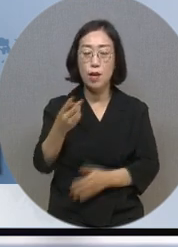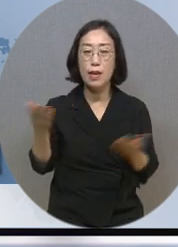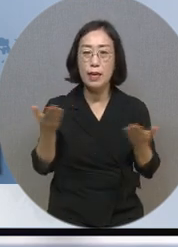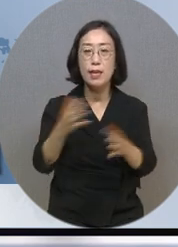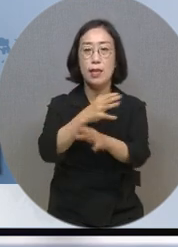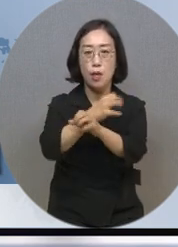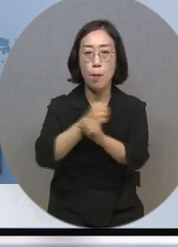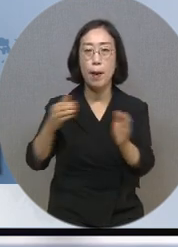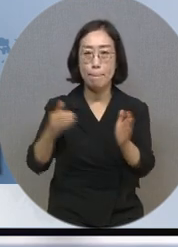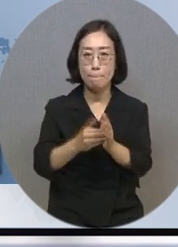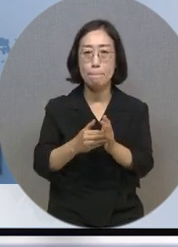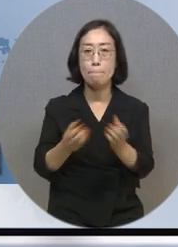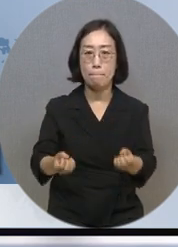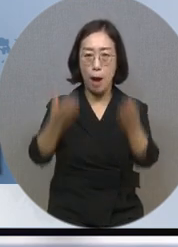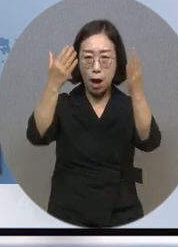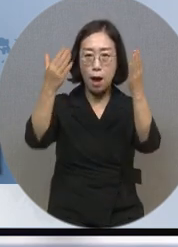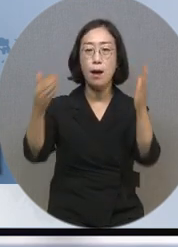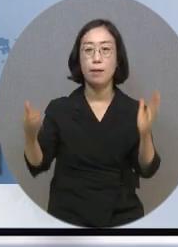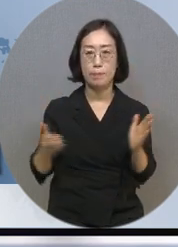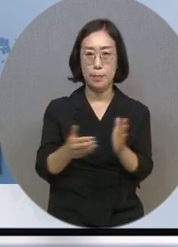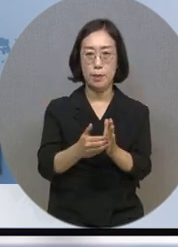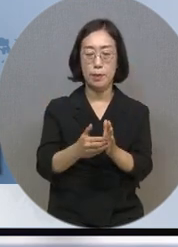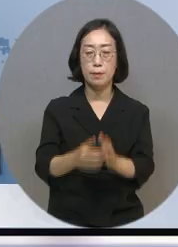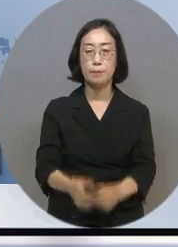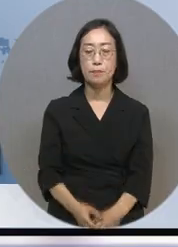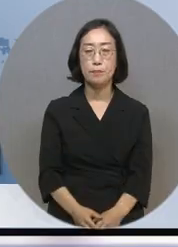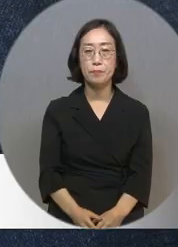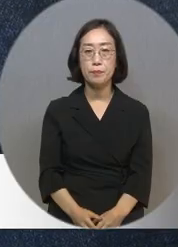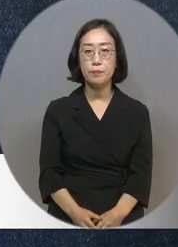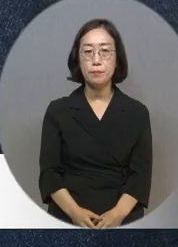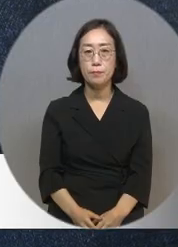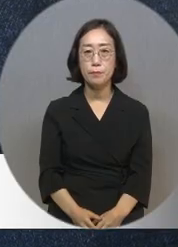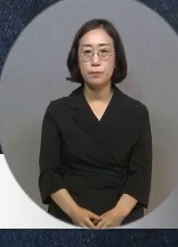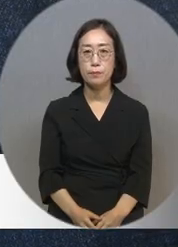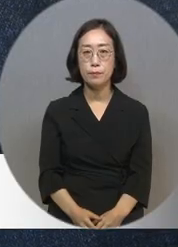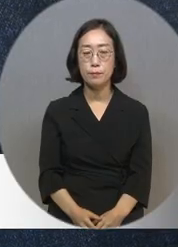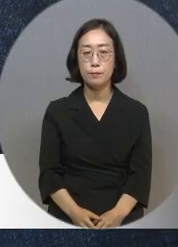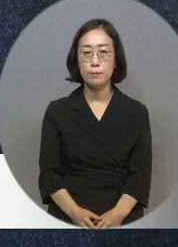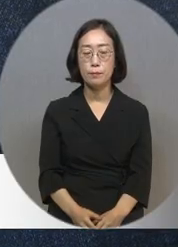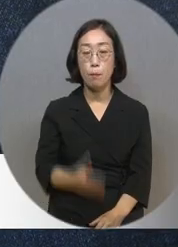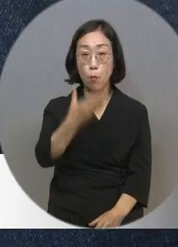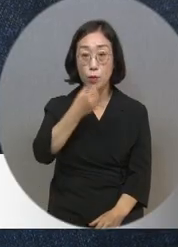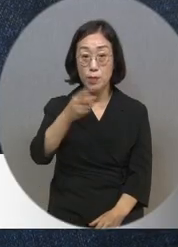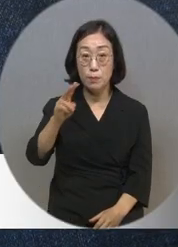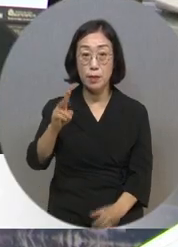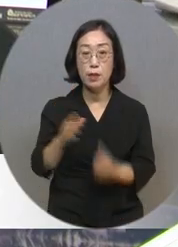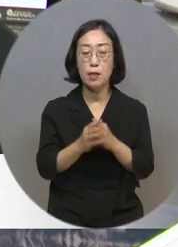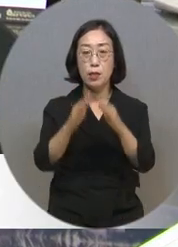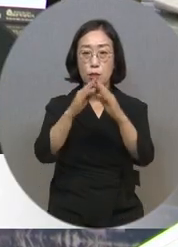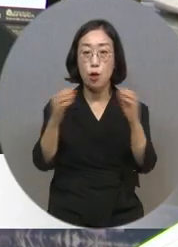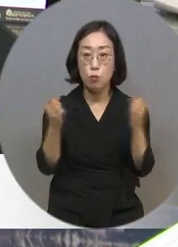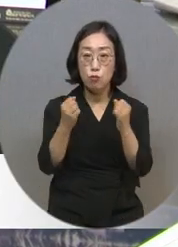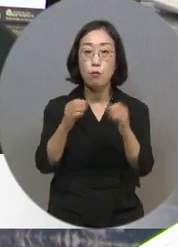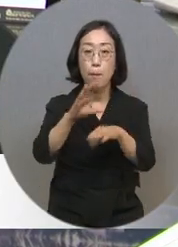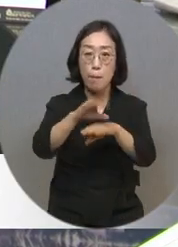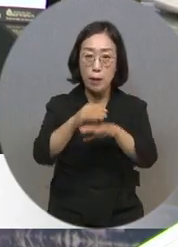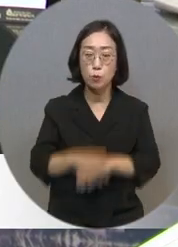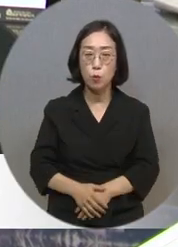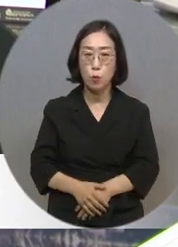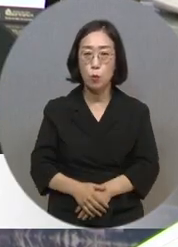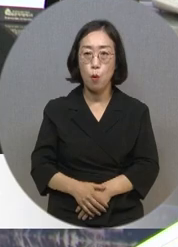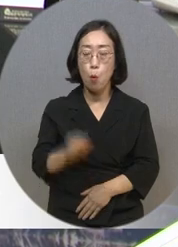가졌다고 합니다 김영재 기자입니다 WBC 복지 TV 전원 방송과 재단법인 호정